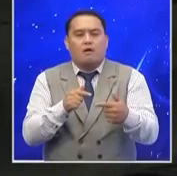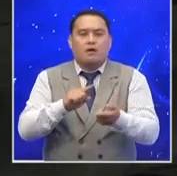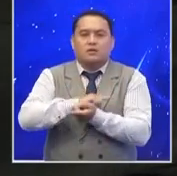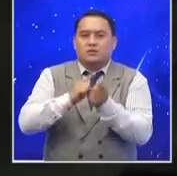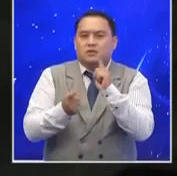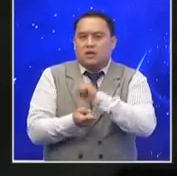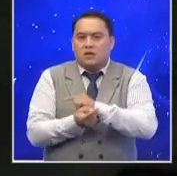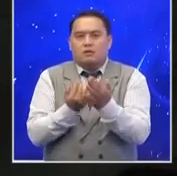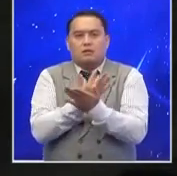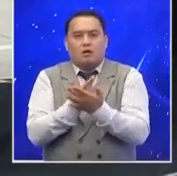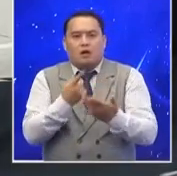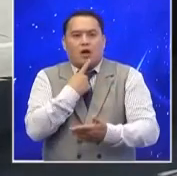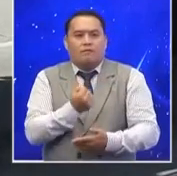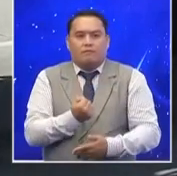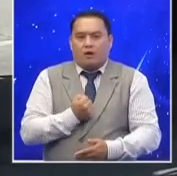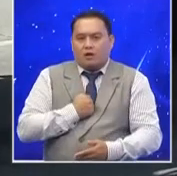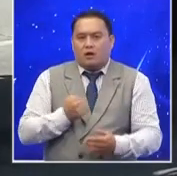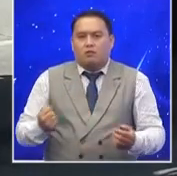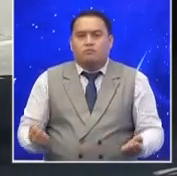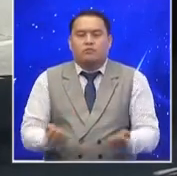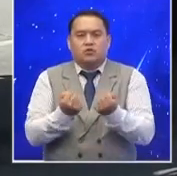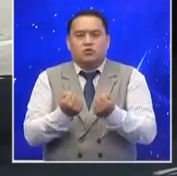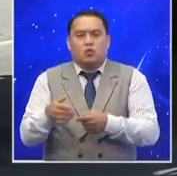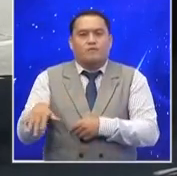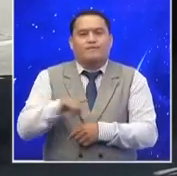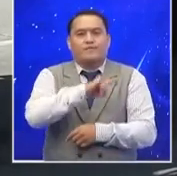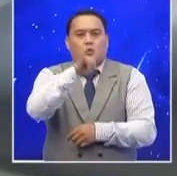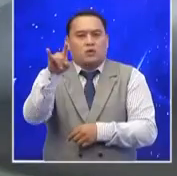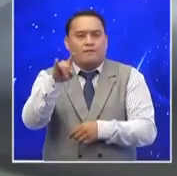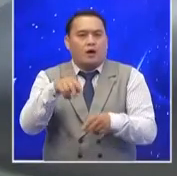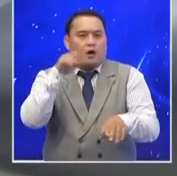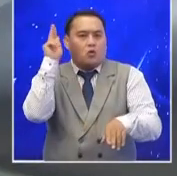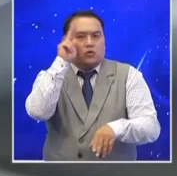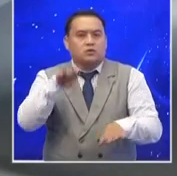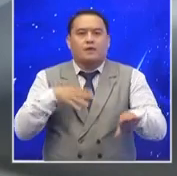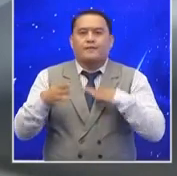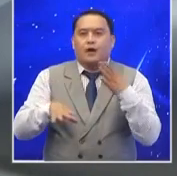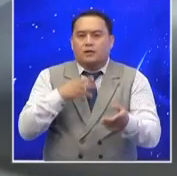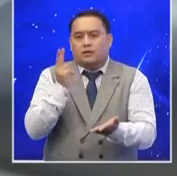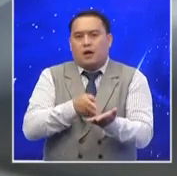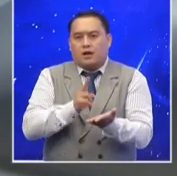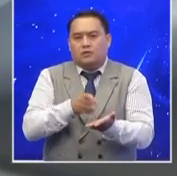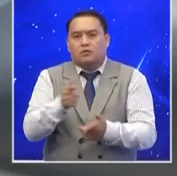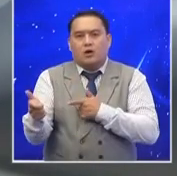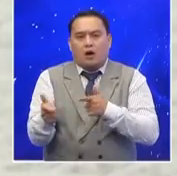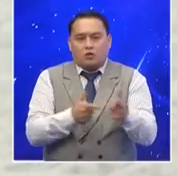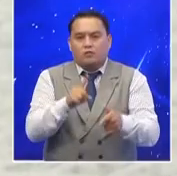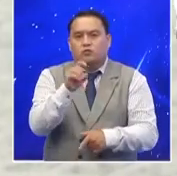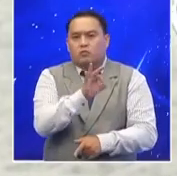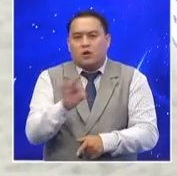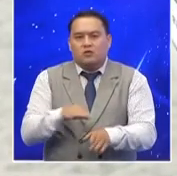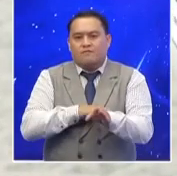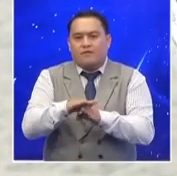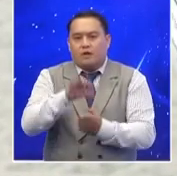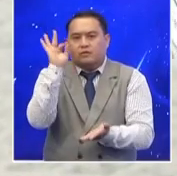координацию действий нескольких военных структур и поднятие авиации в воздух. На прошедших учениях защитники на деле доказали готовность и соответствие